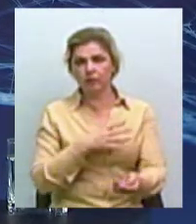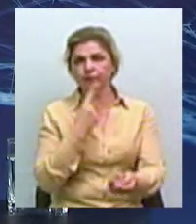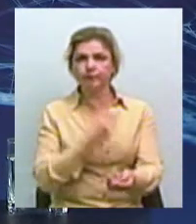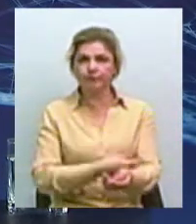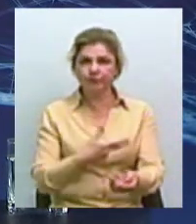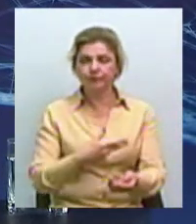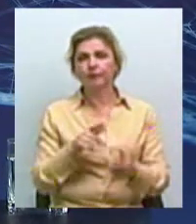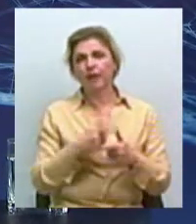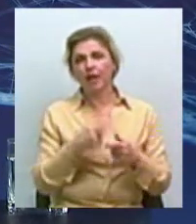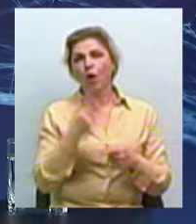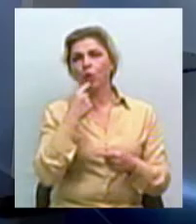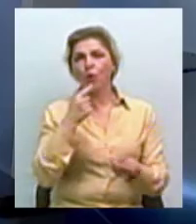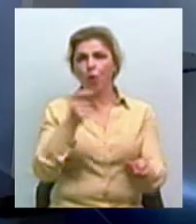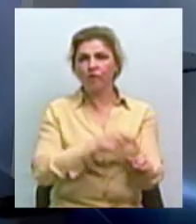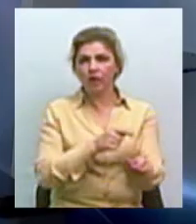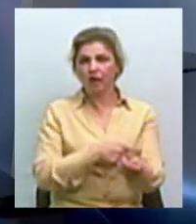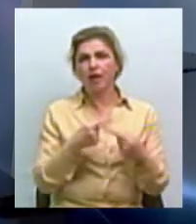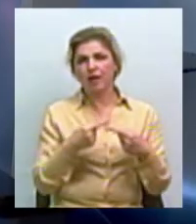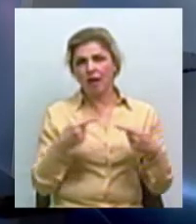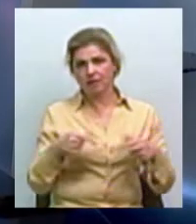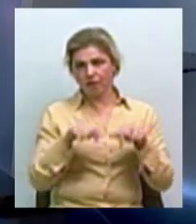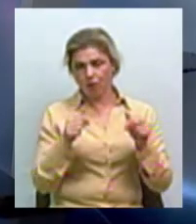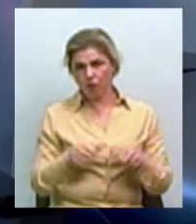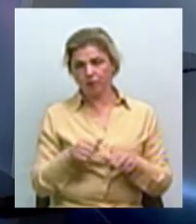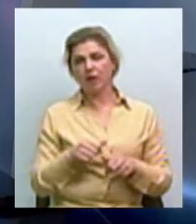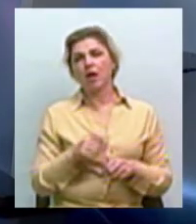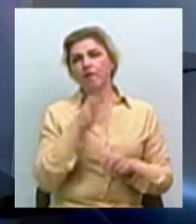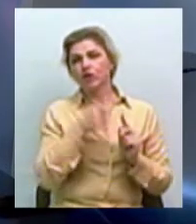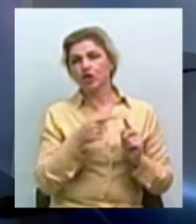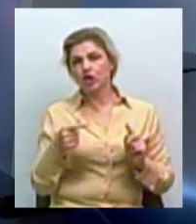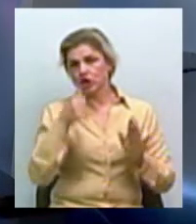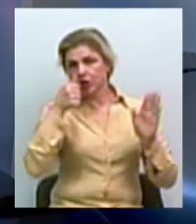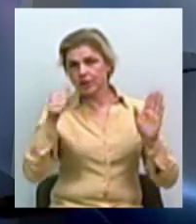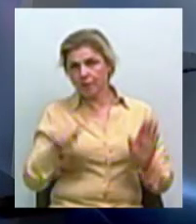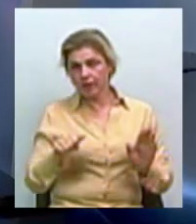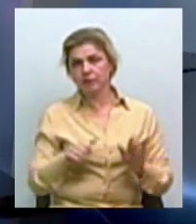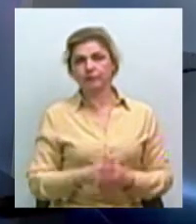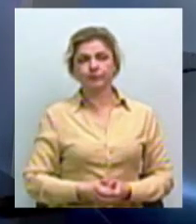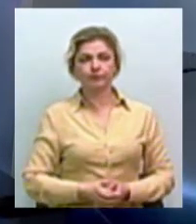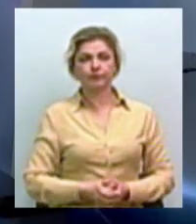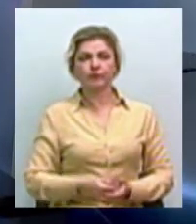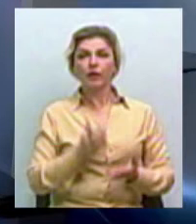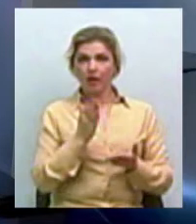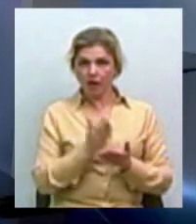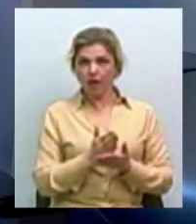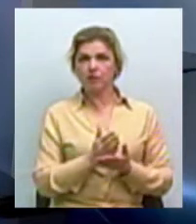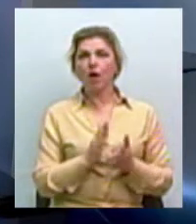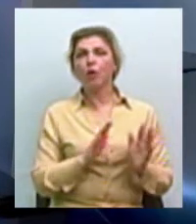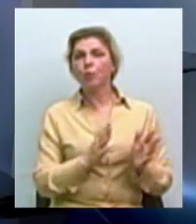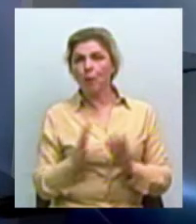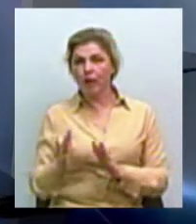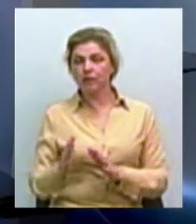або переливання різних там плазми там протягом 6 місяців. Тобто є такі моменти.